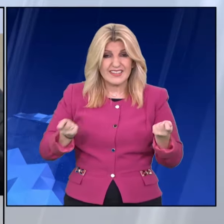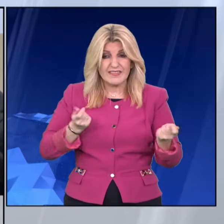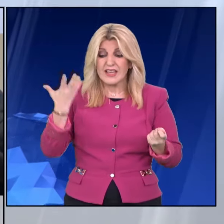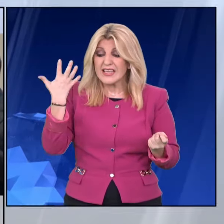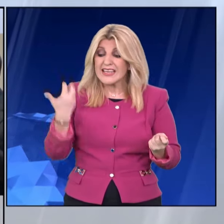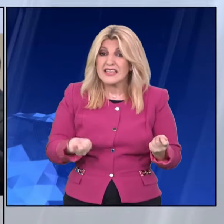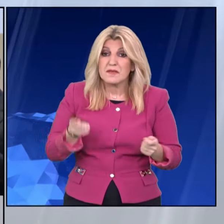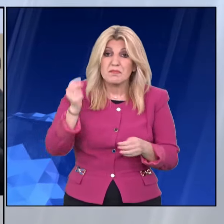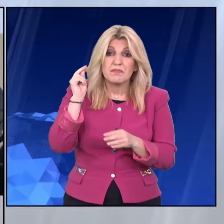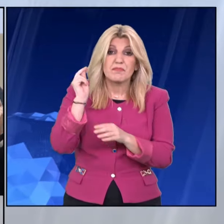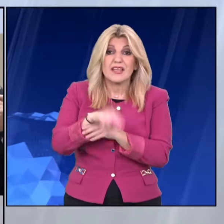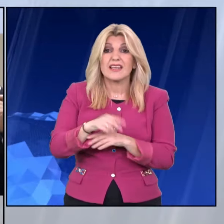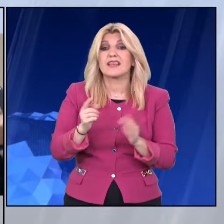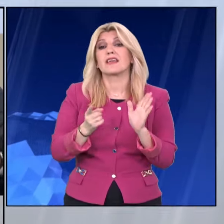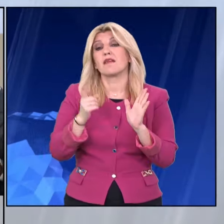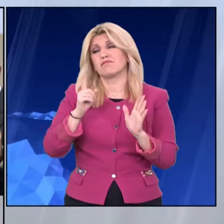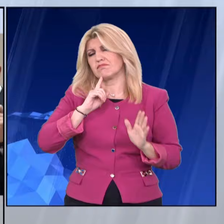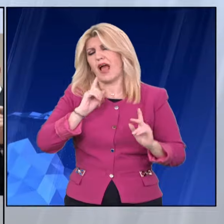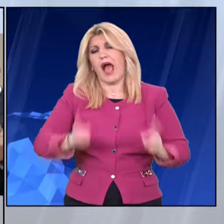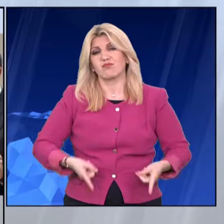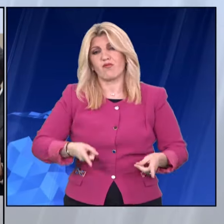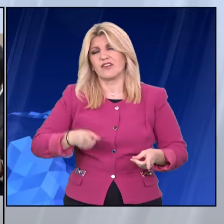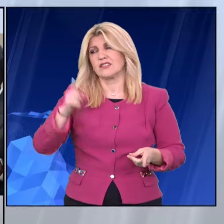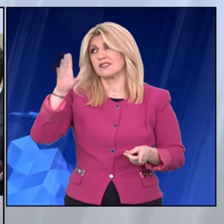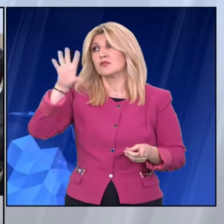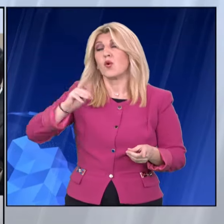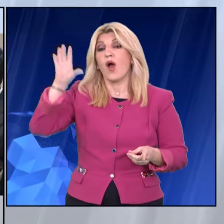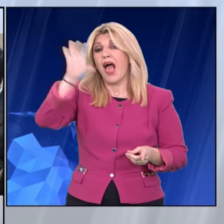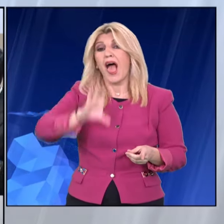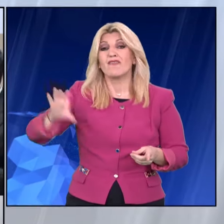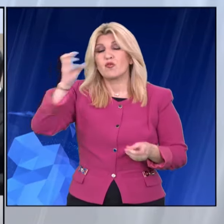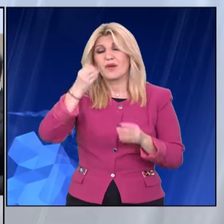Κοινοβουλίου ότι η ελληνική κυβέρνηση